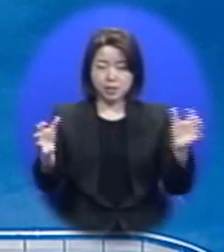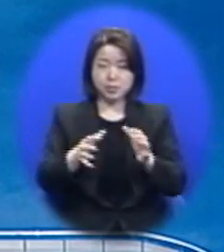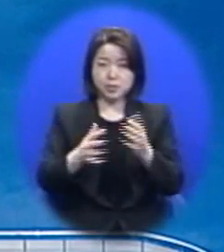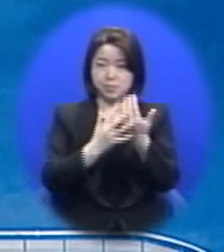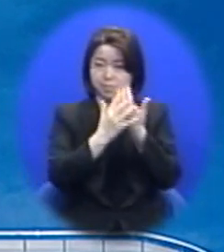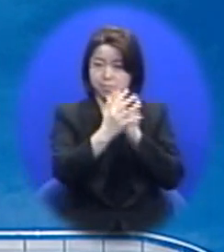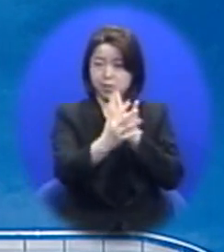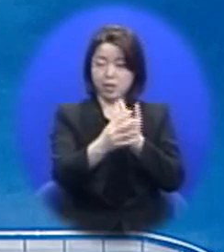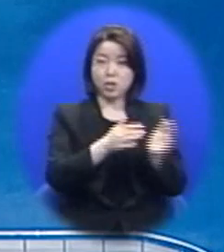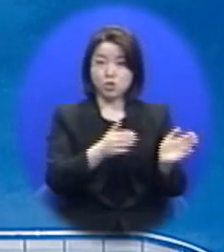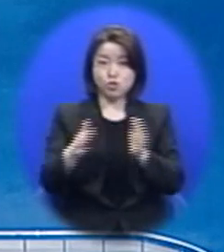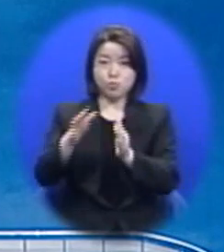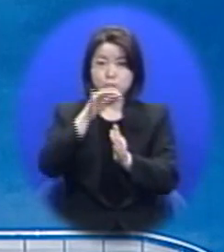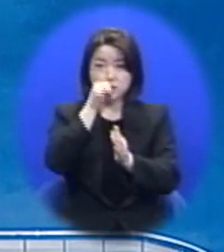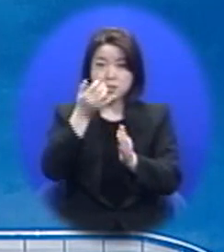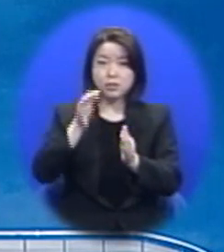준비했었는데